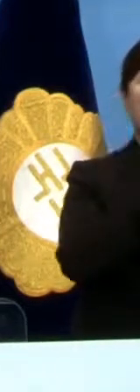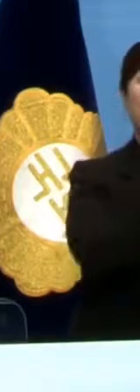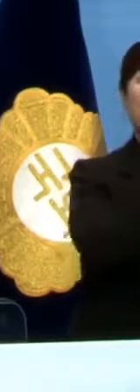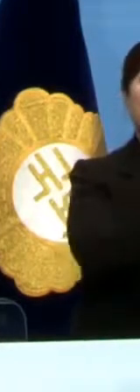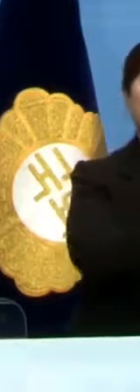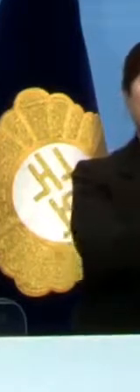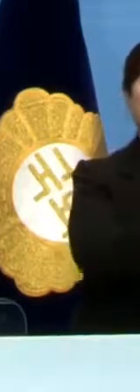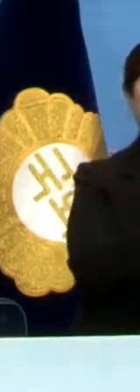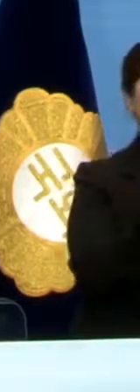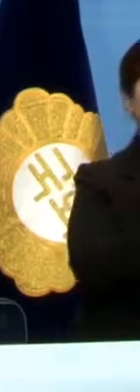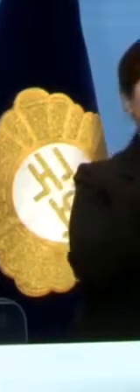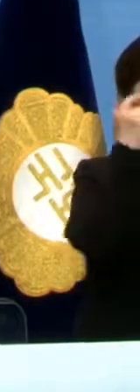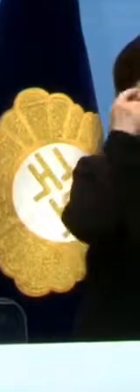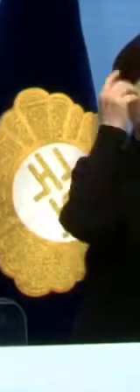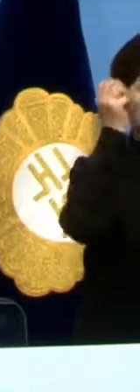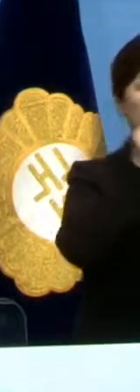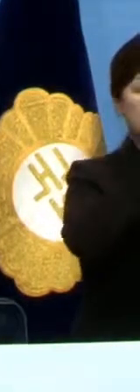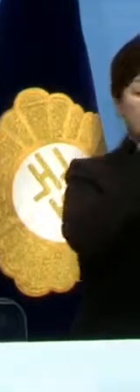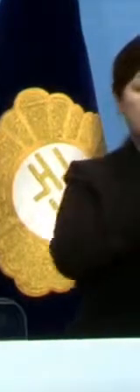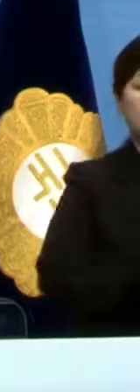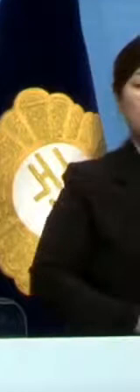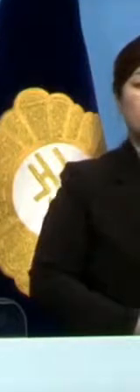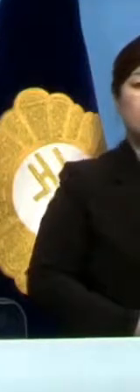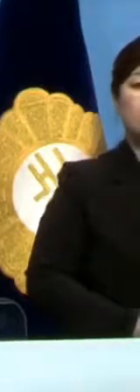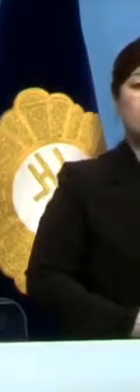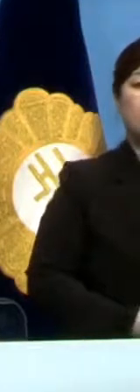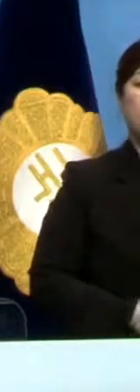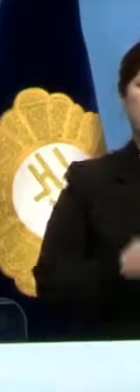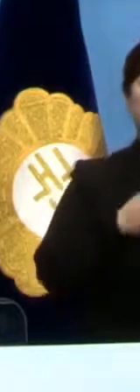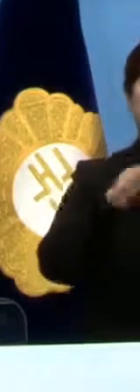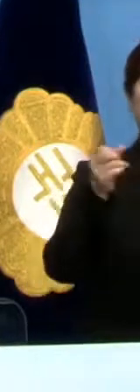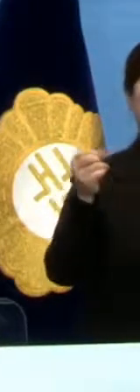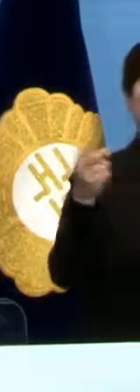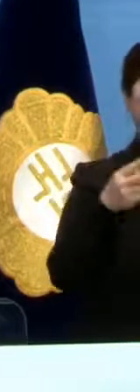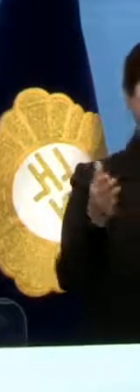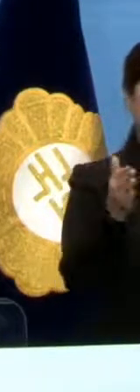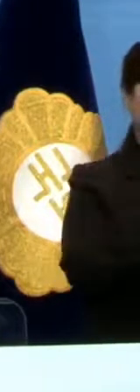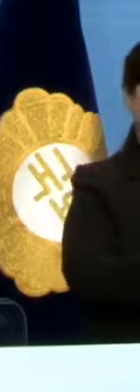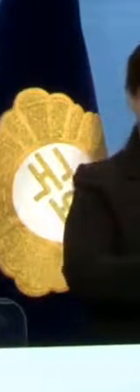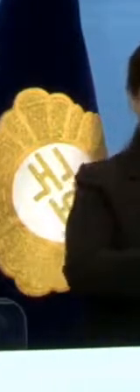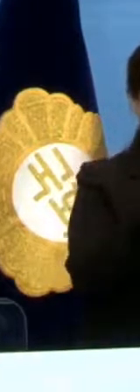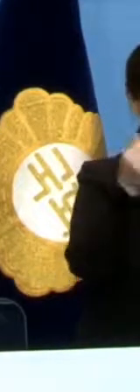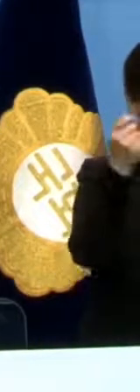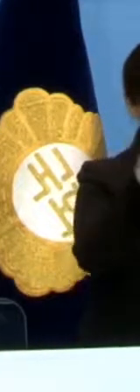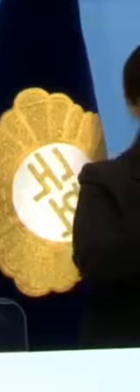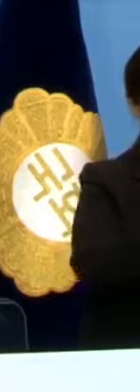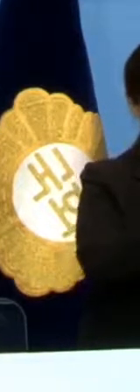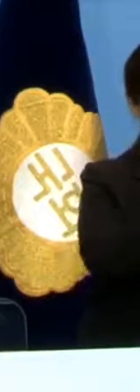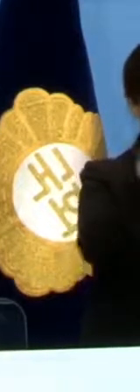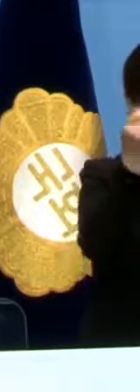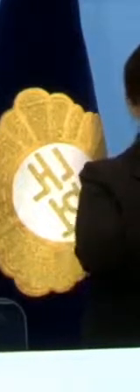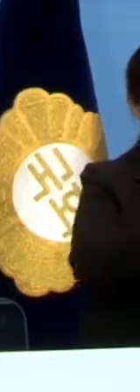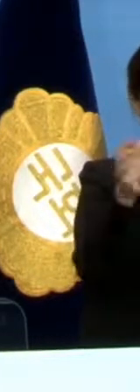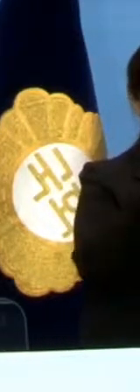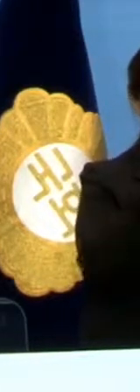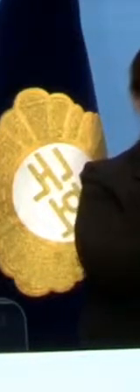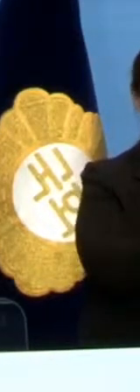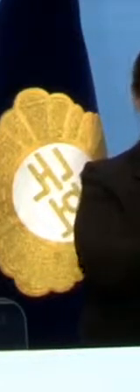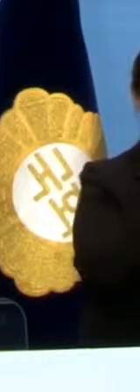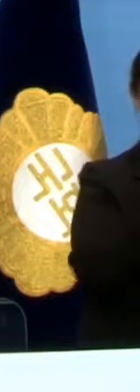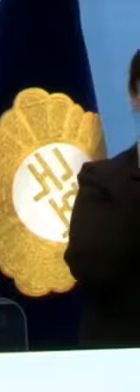6월 정도로 제가 기억을 하는데요. 그리고 이제 이후 몇 차례 가지면서